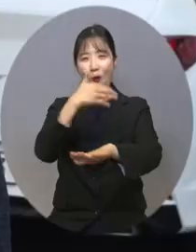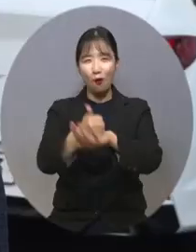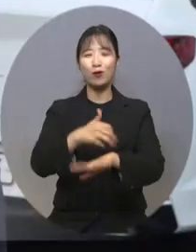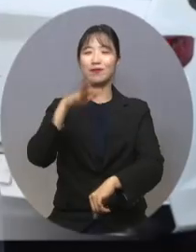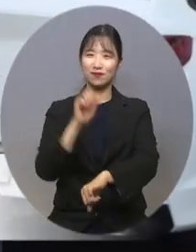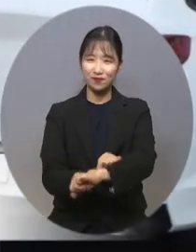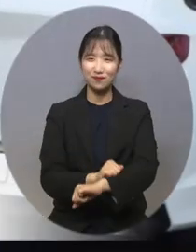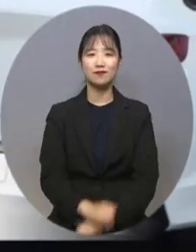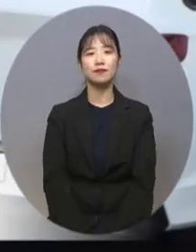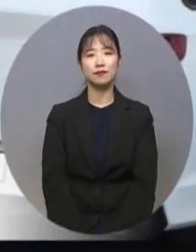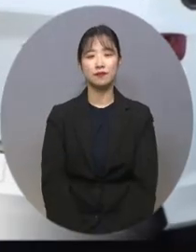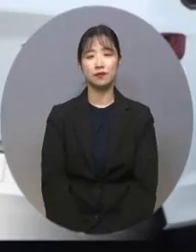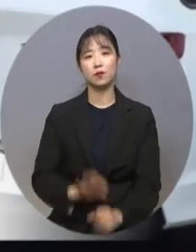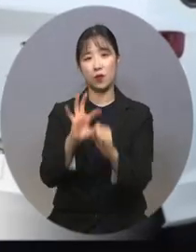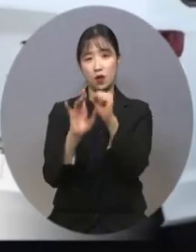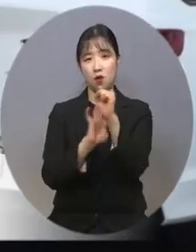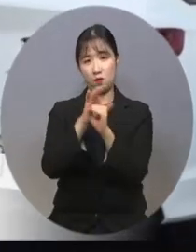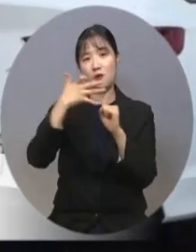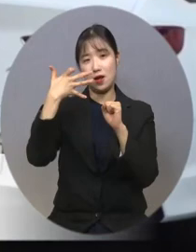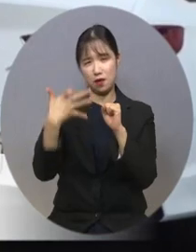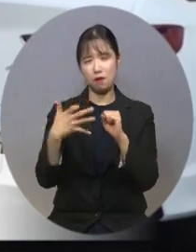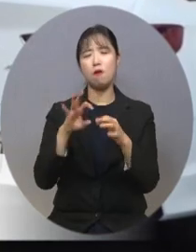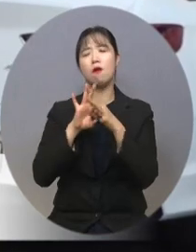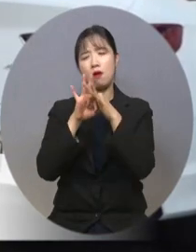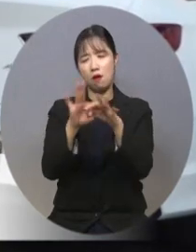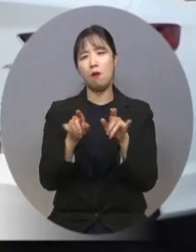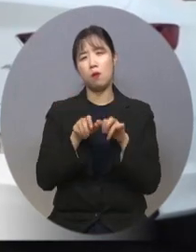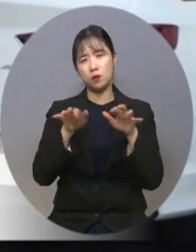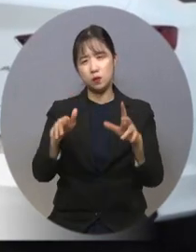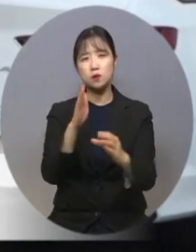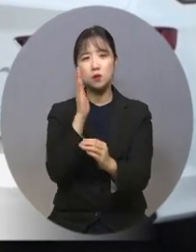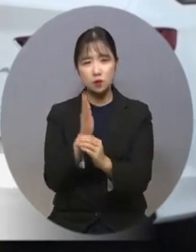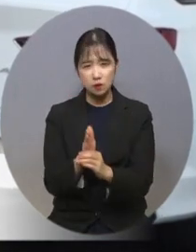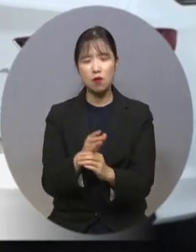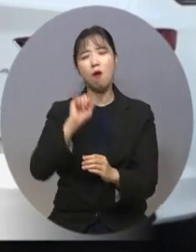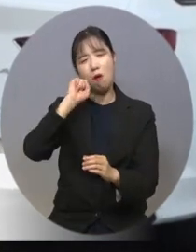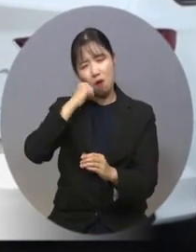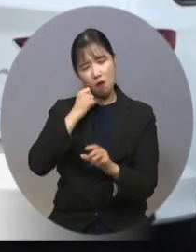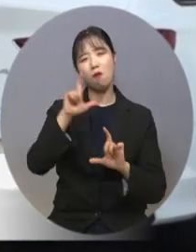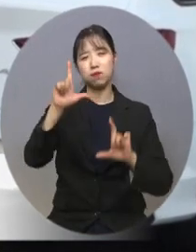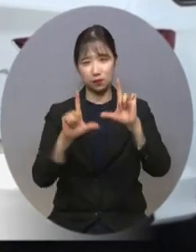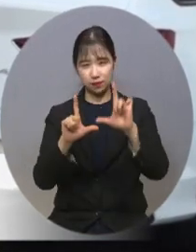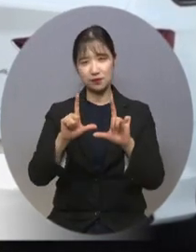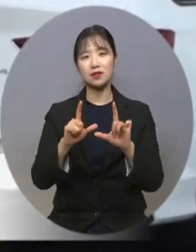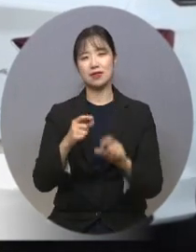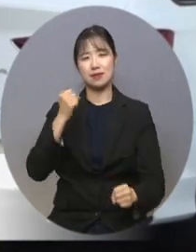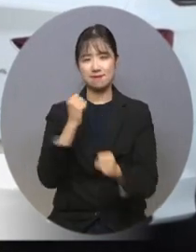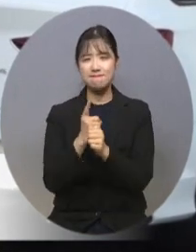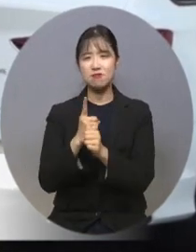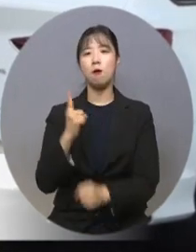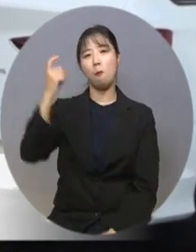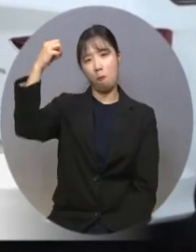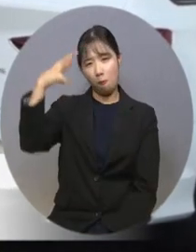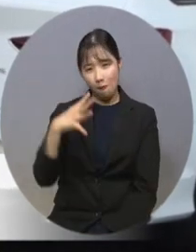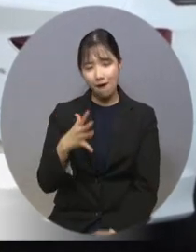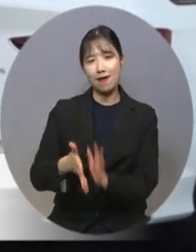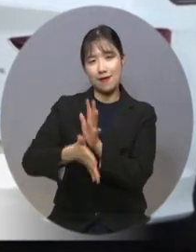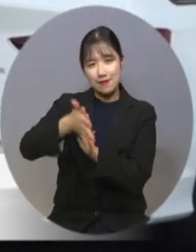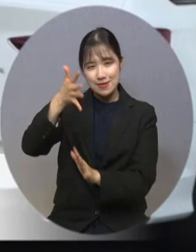결과입니다. 코로나19가 계속 확산기로 있습니다. 이렇게 어려운 시기에 적시에 그 시에서